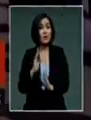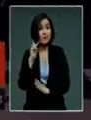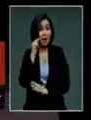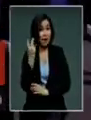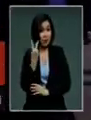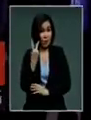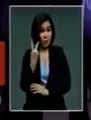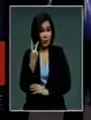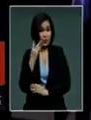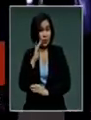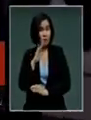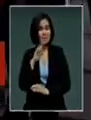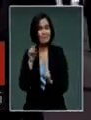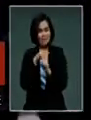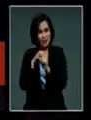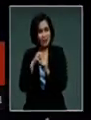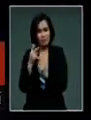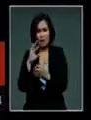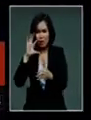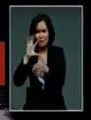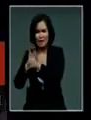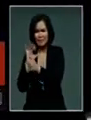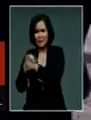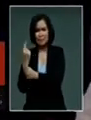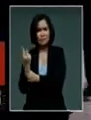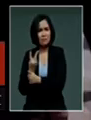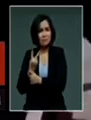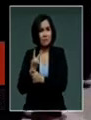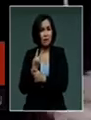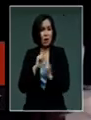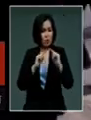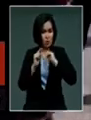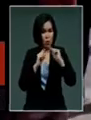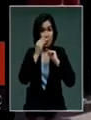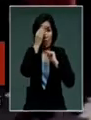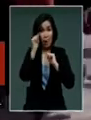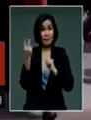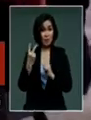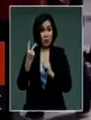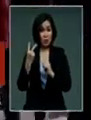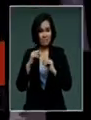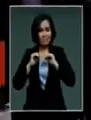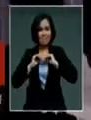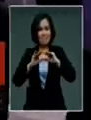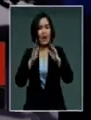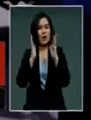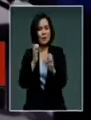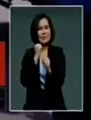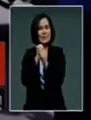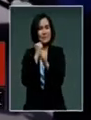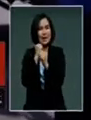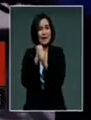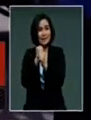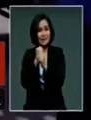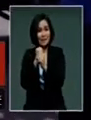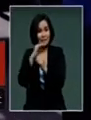จับกุมขึ้นมาหารือครับโดยกรณีดังกล่าวนี้เกิดขึ้นหลังจากที่พวกเขาเนี่ยรายงานเรื่องเจ้าหน้าที่ใช้ความรุนแรงกับชาวมุส